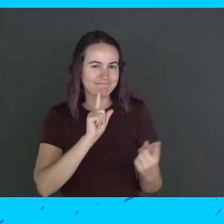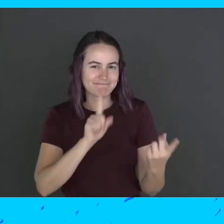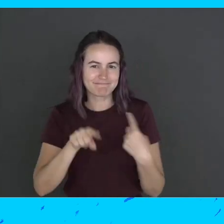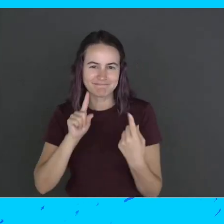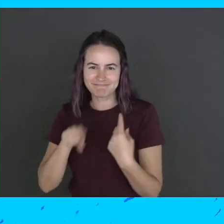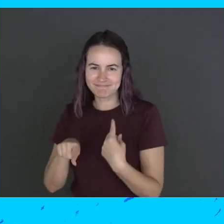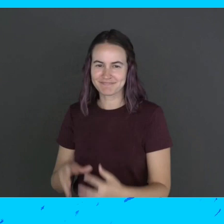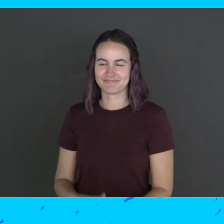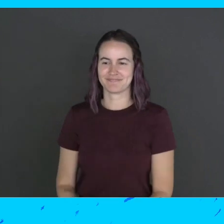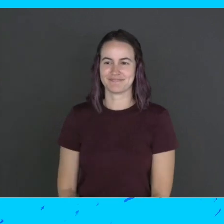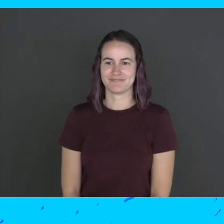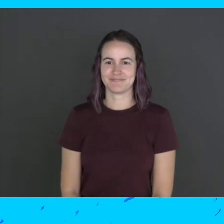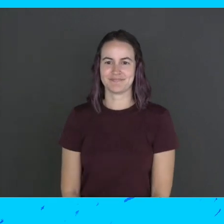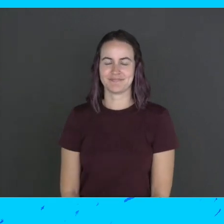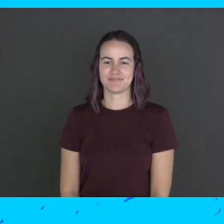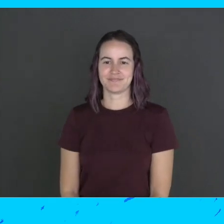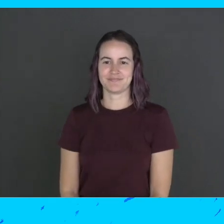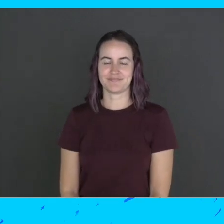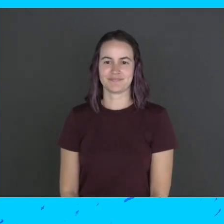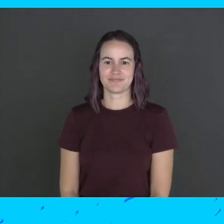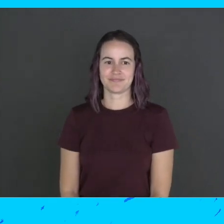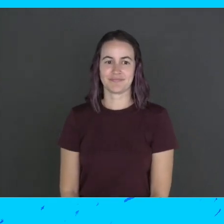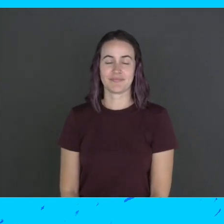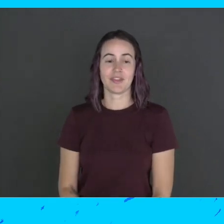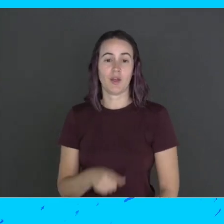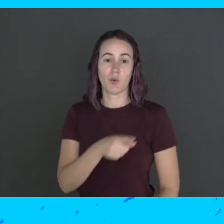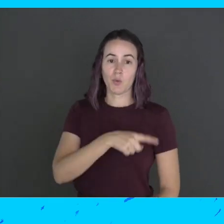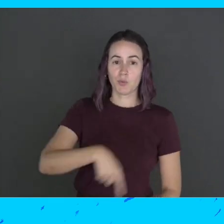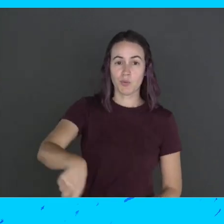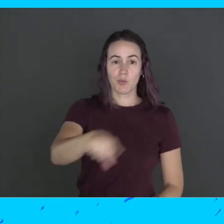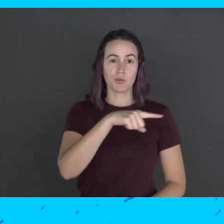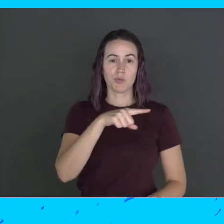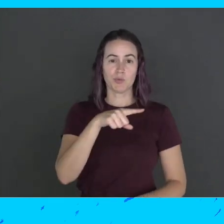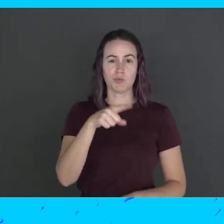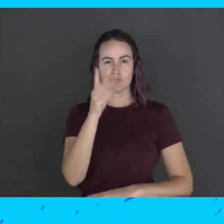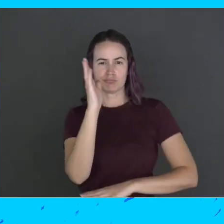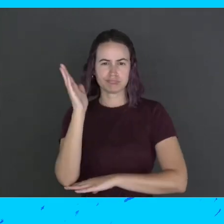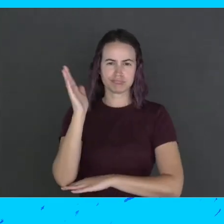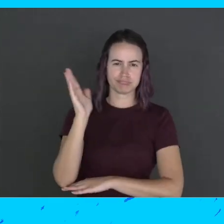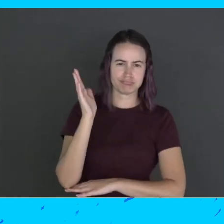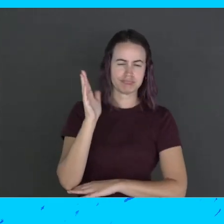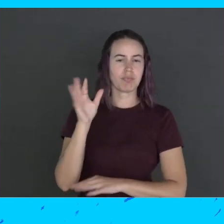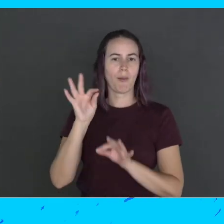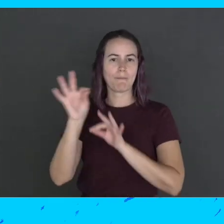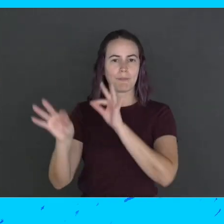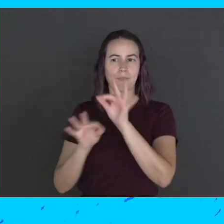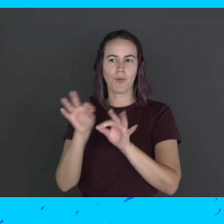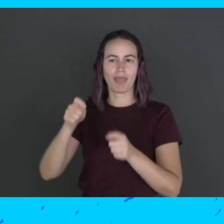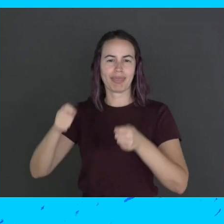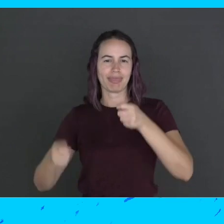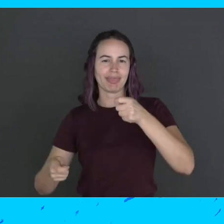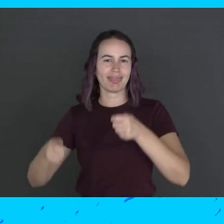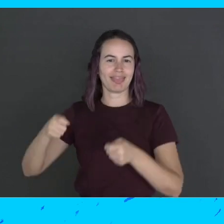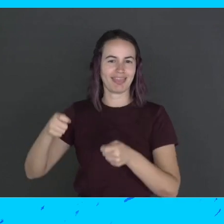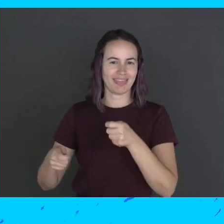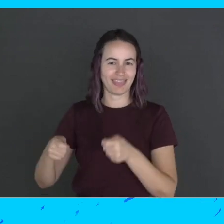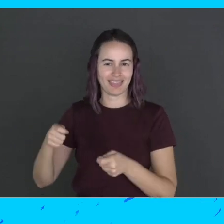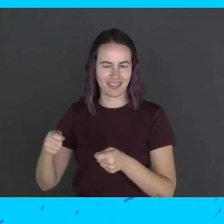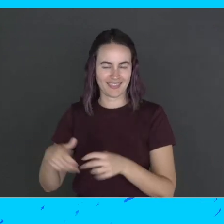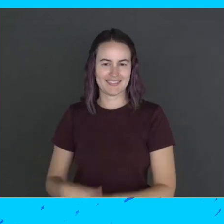Et maintenant, tandis que nous parlions, vous vous souvenez de la question de l'enquête,